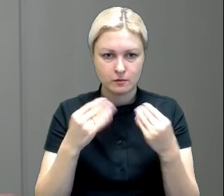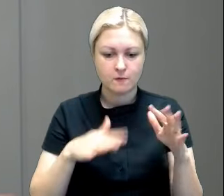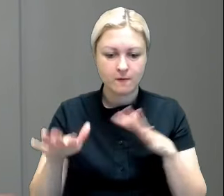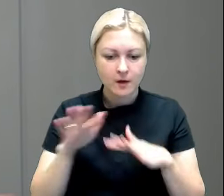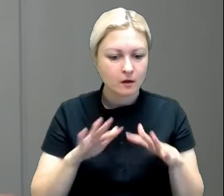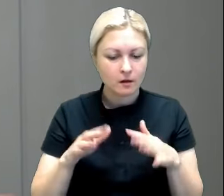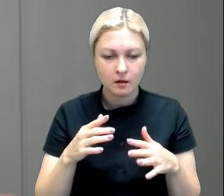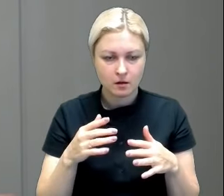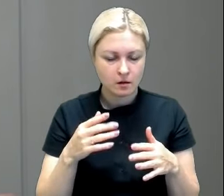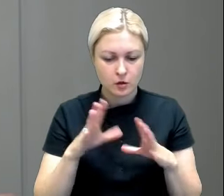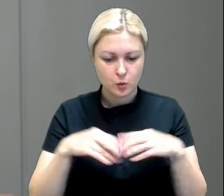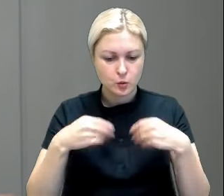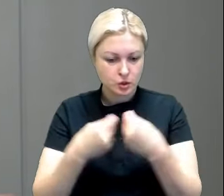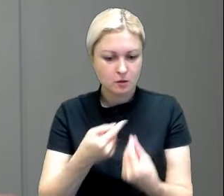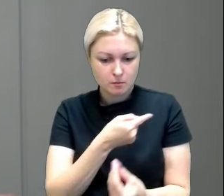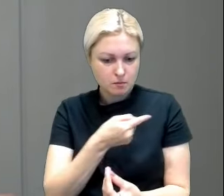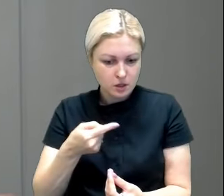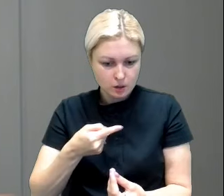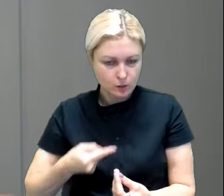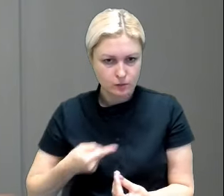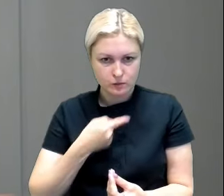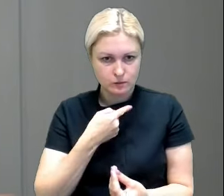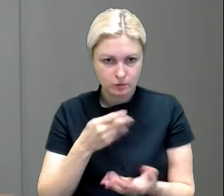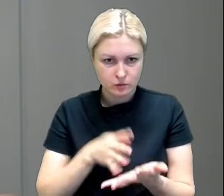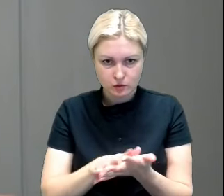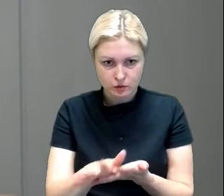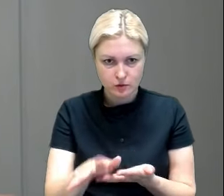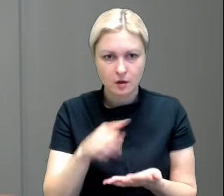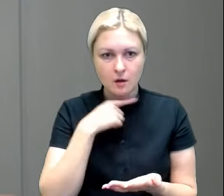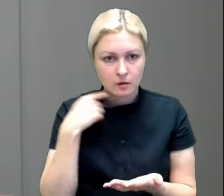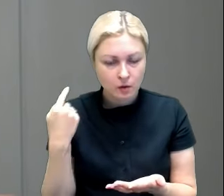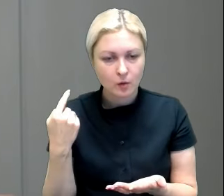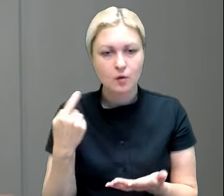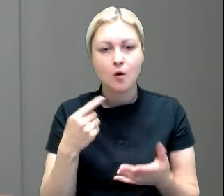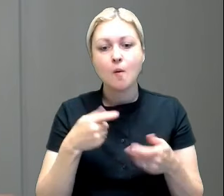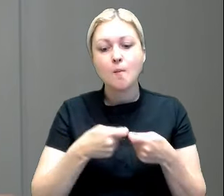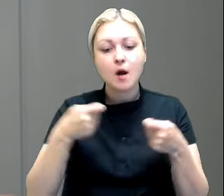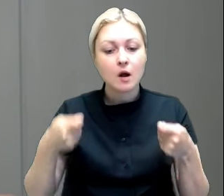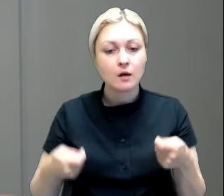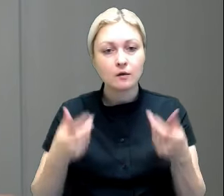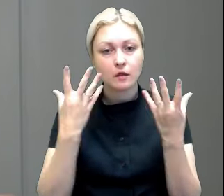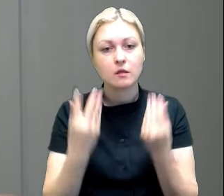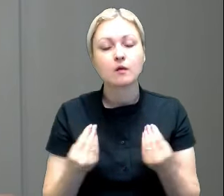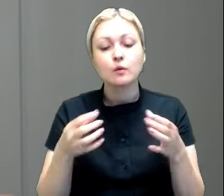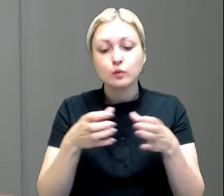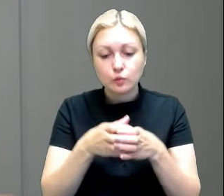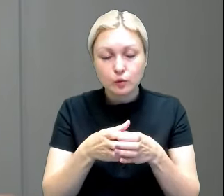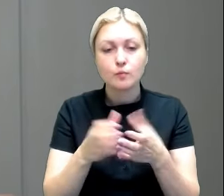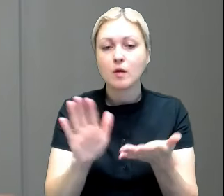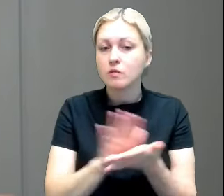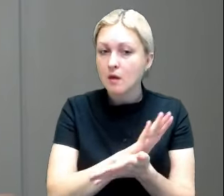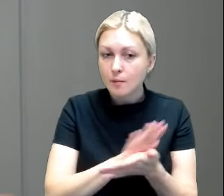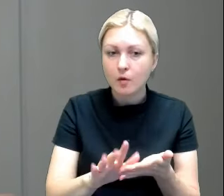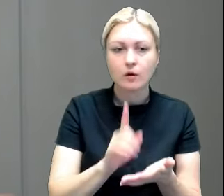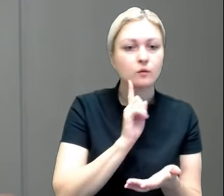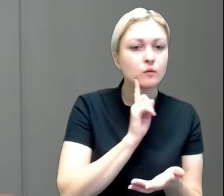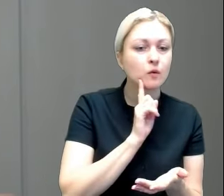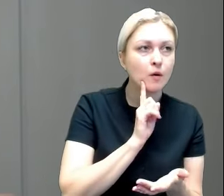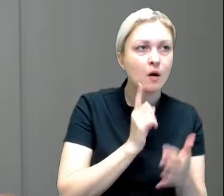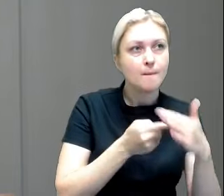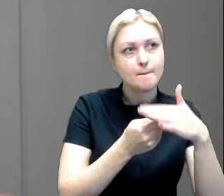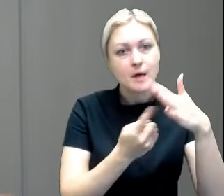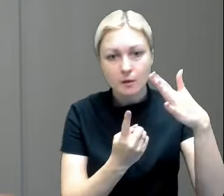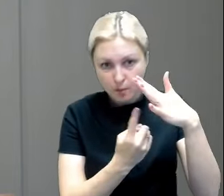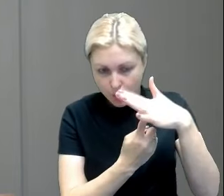tiek bendruomenių gerovei nemokamos prailgintos dienos grupės paslaugos nuo pirmos iki ketvirtos klasė